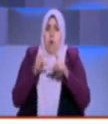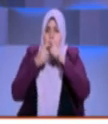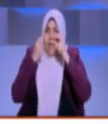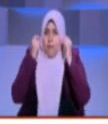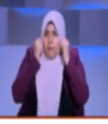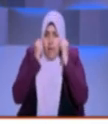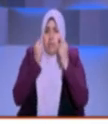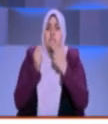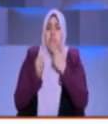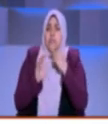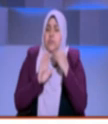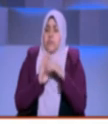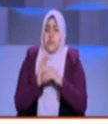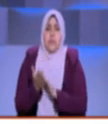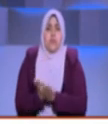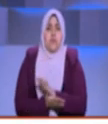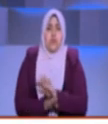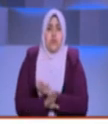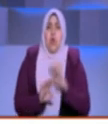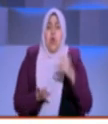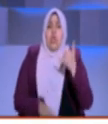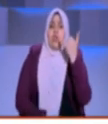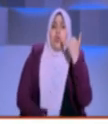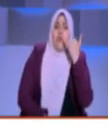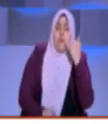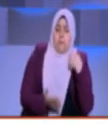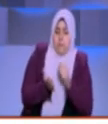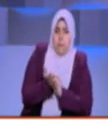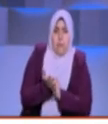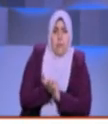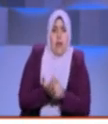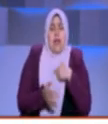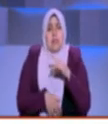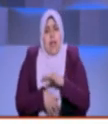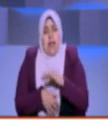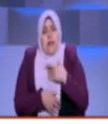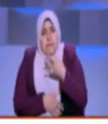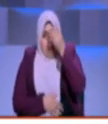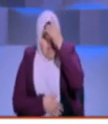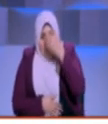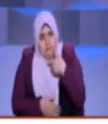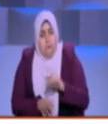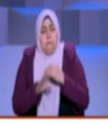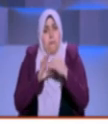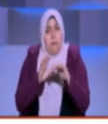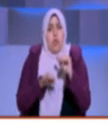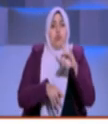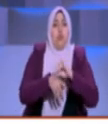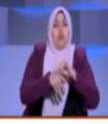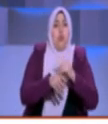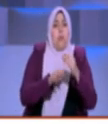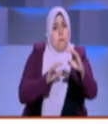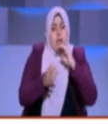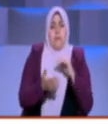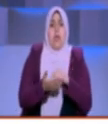بأخذها على الموبايل، يصبر من خلالها سبب الخروج ووقت والتاريخ بتاع الساعة والمسافة التي